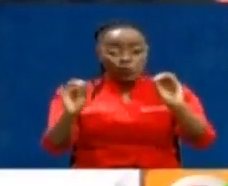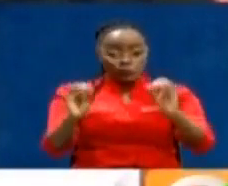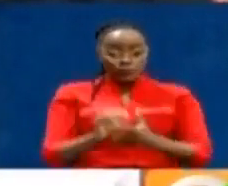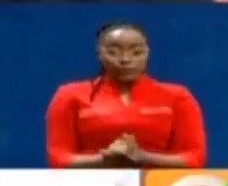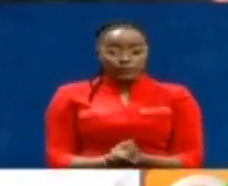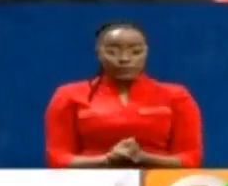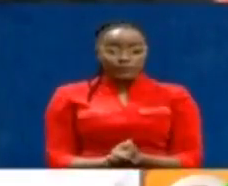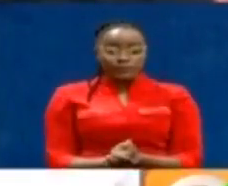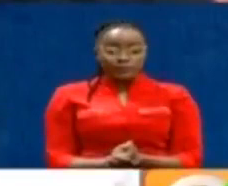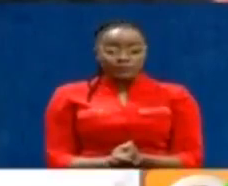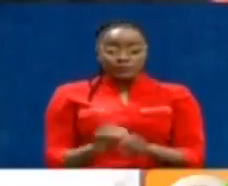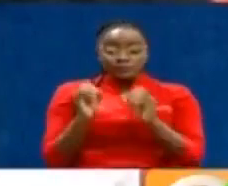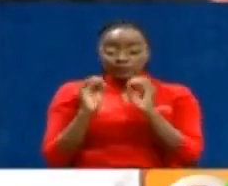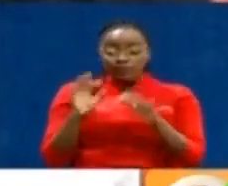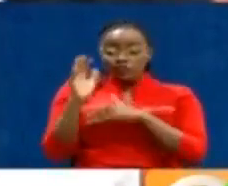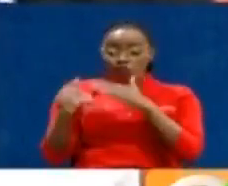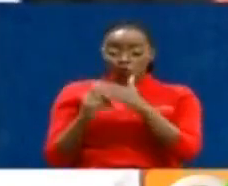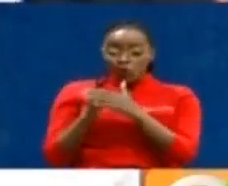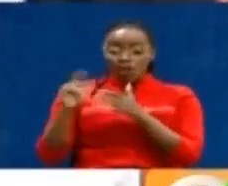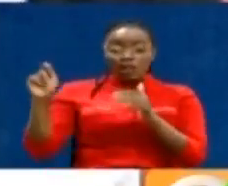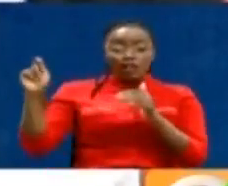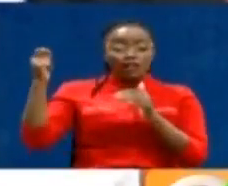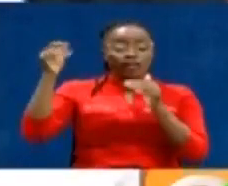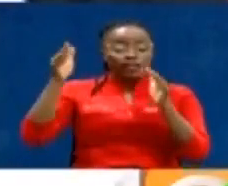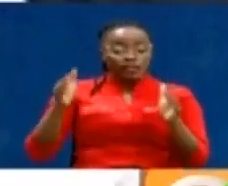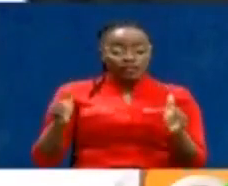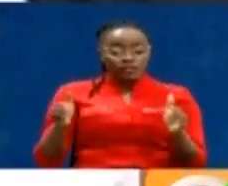hivi. Ikiwa Wakenya wote